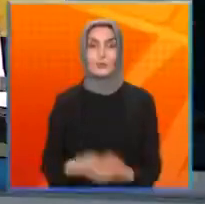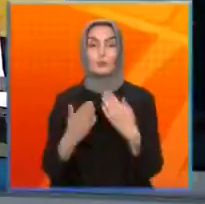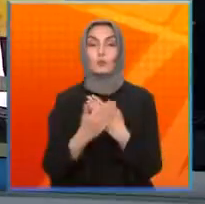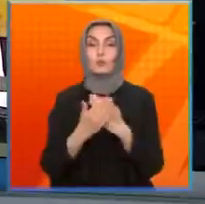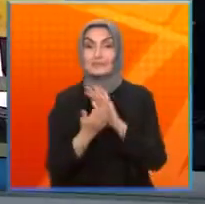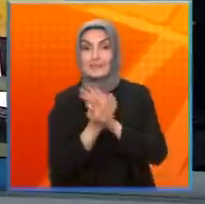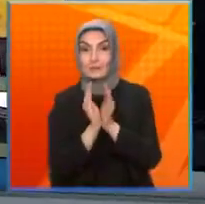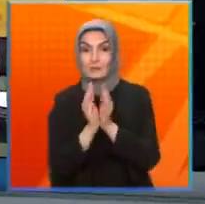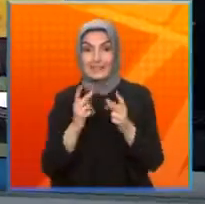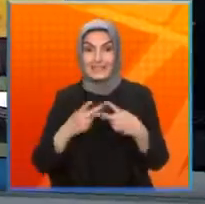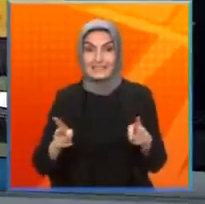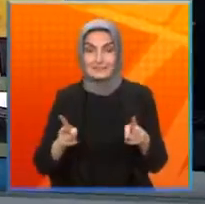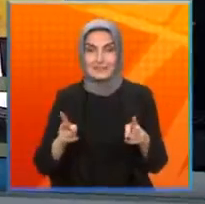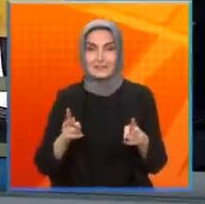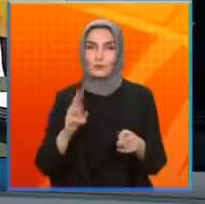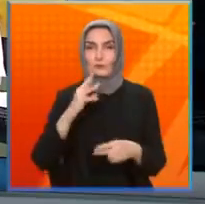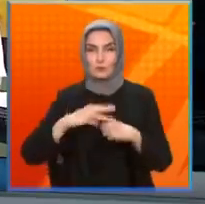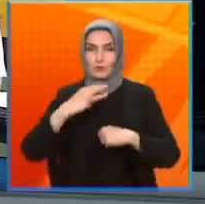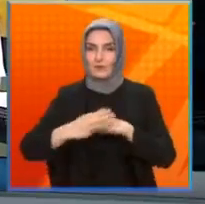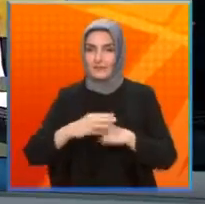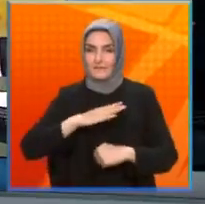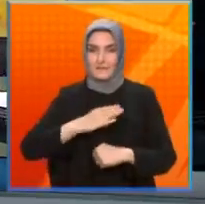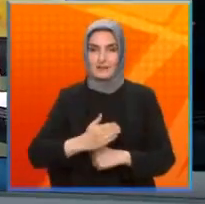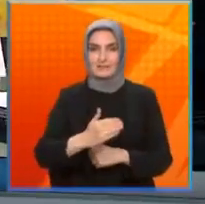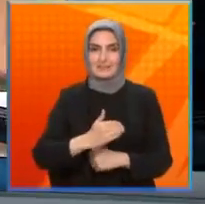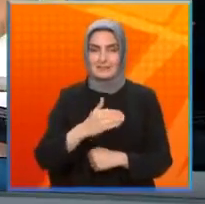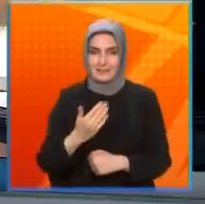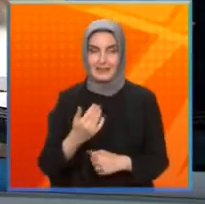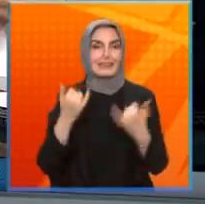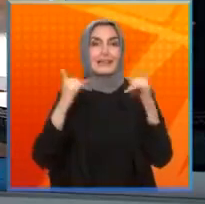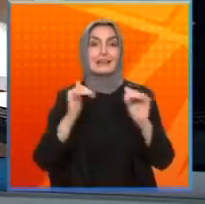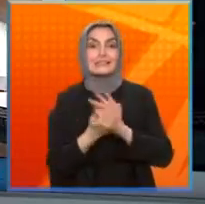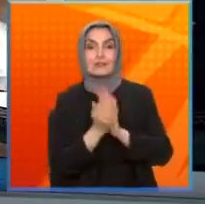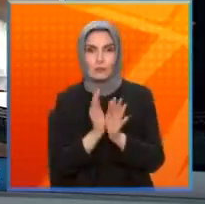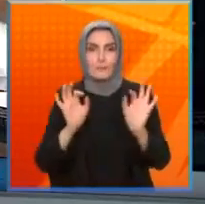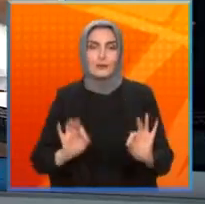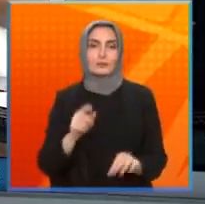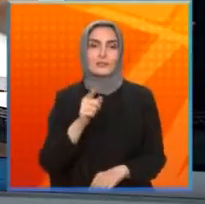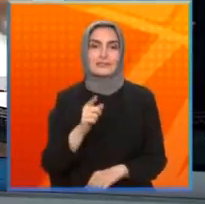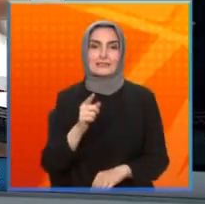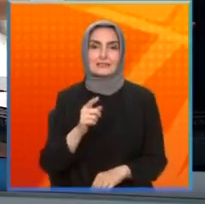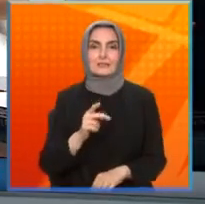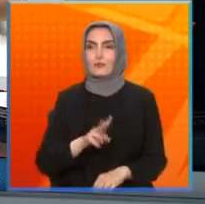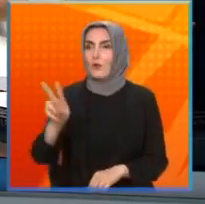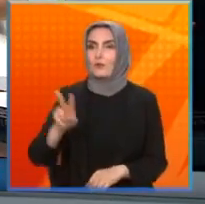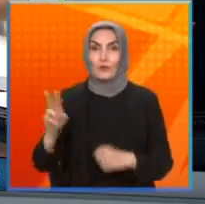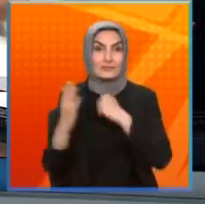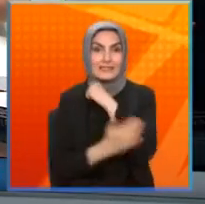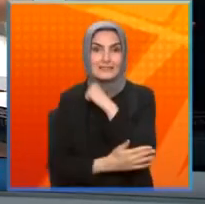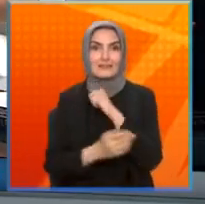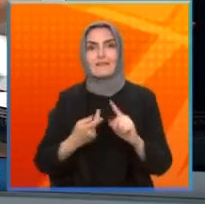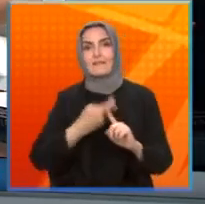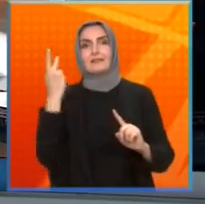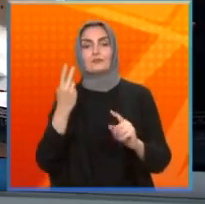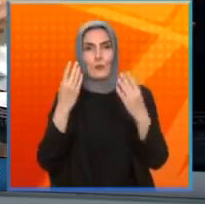Sezonun açılmasına yaklaşık 3 hafta var ama tatil sezonu başladı bile. Seyahat kısıtlaması kalkar kalkmaz tatilciler soluğu Ege ve